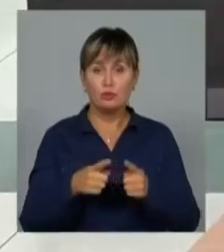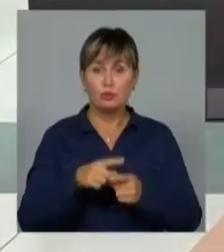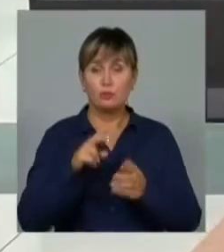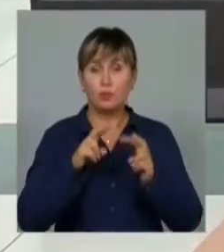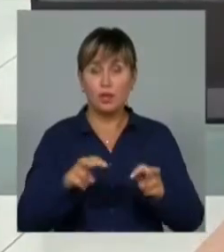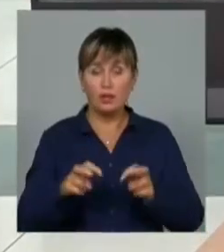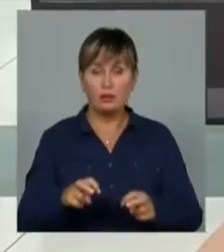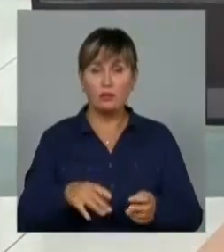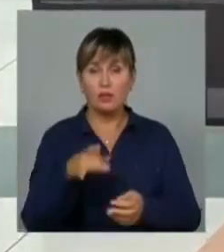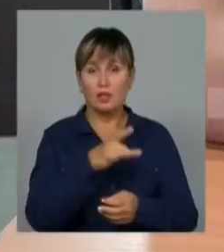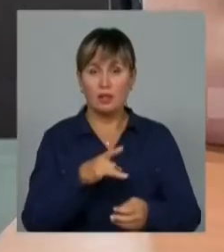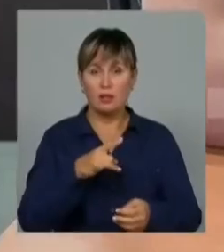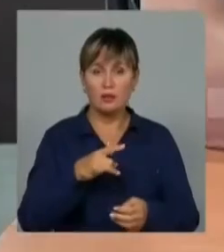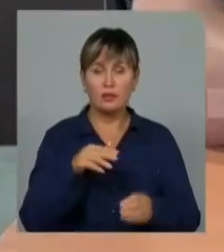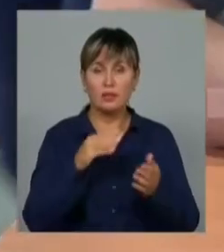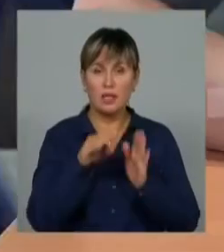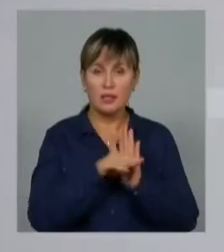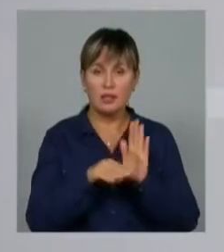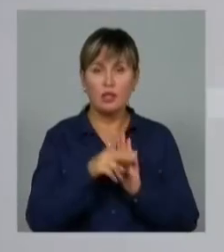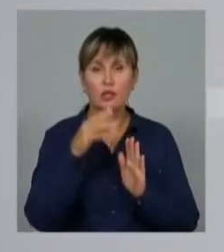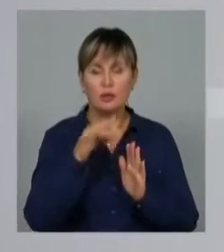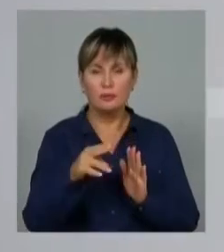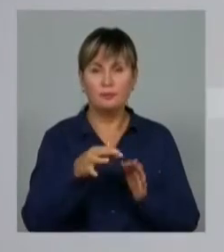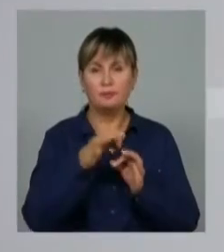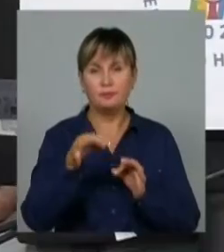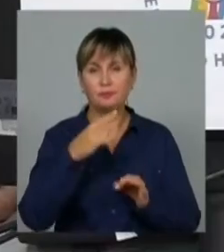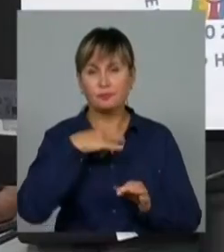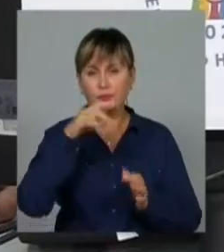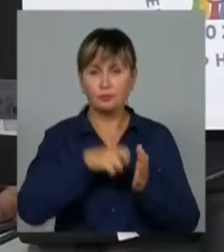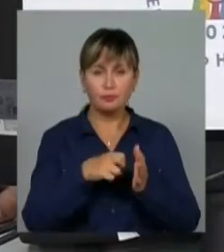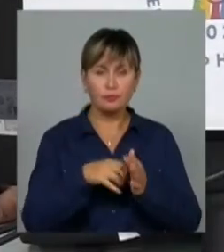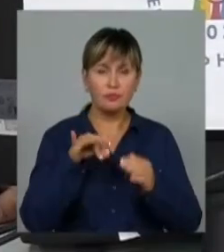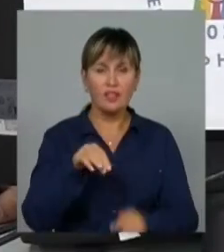переписи в региональных департаментах статистики, ЦОНах, филиалах Казпочты и крупных